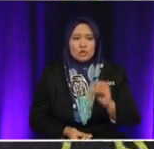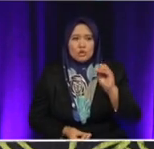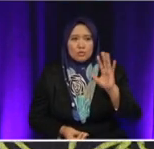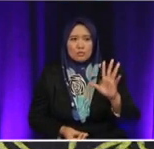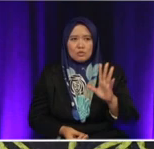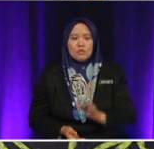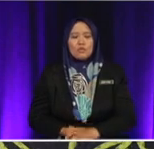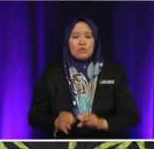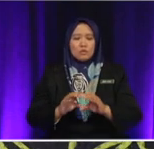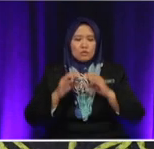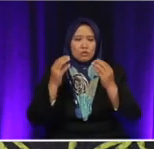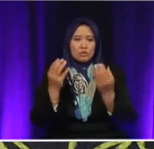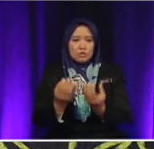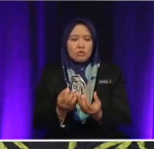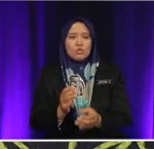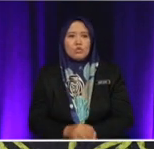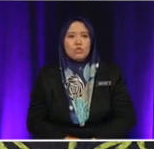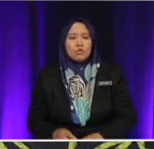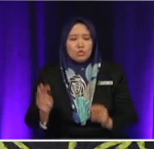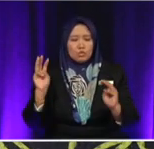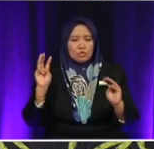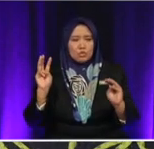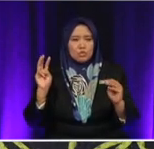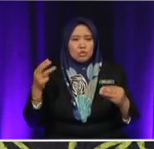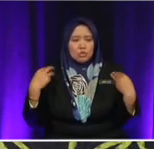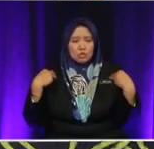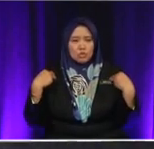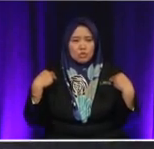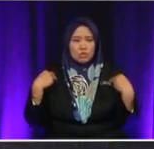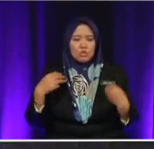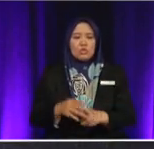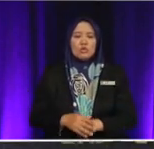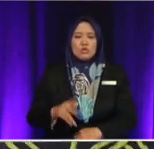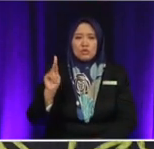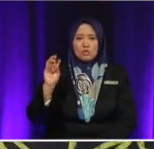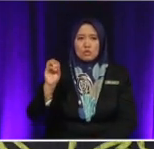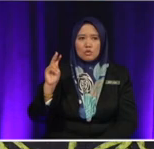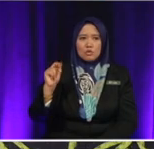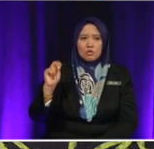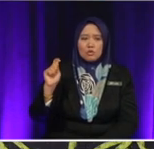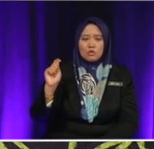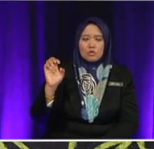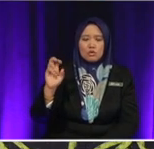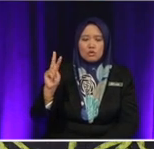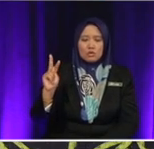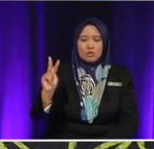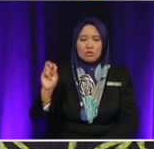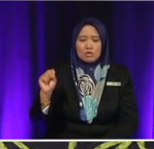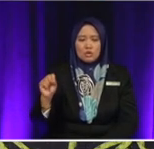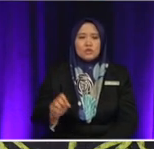yang menyokong. Dan yang terakhir, perlu menyediakan latihan dalam proses kerja